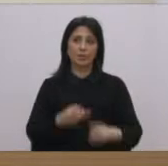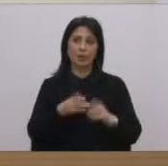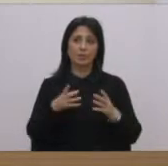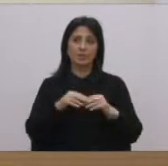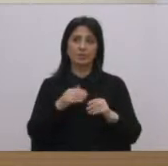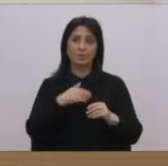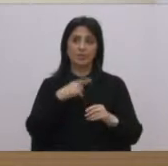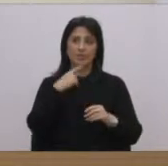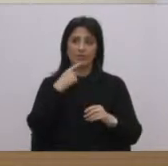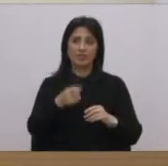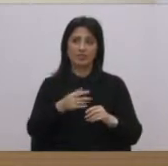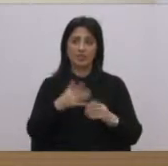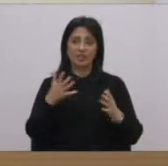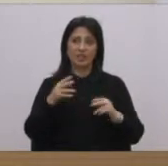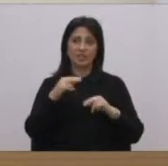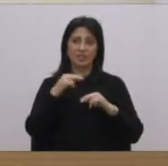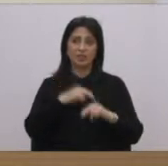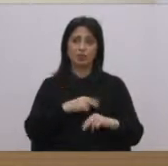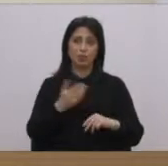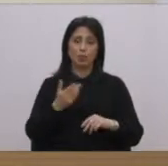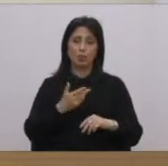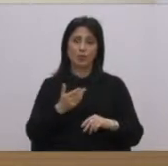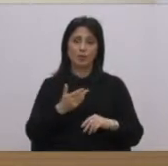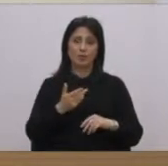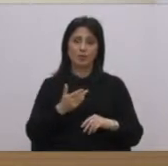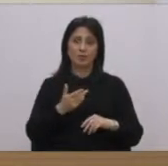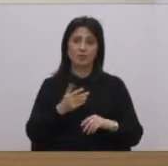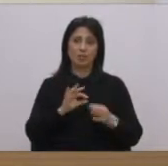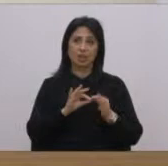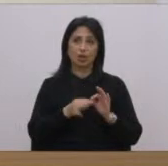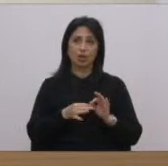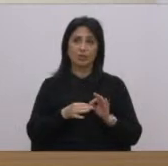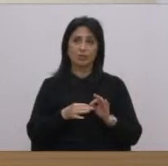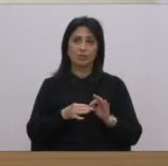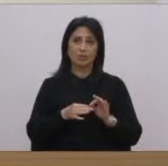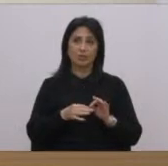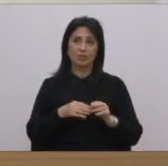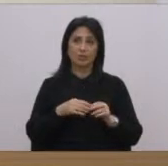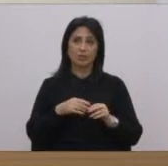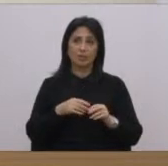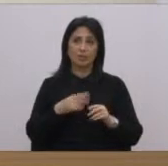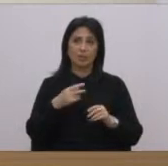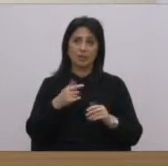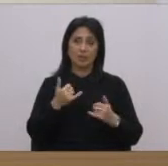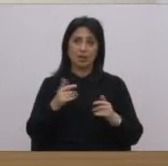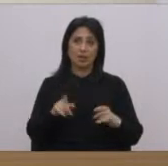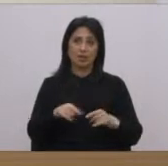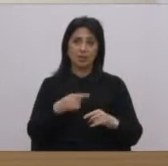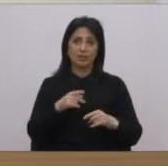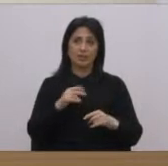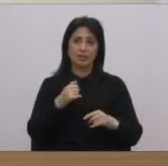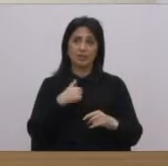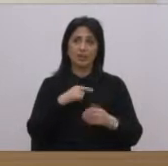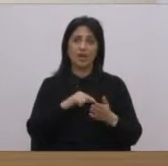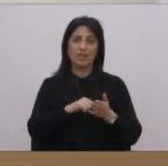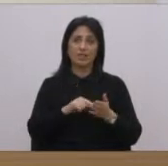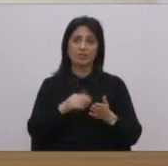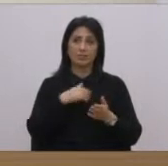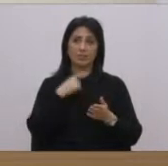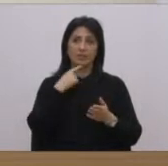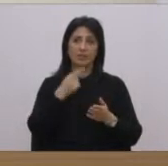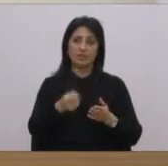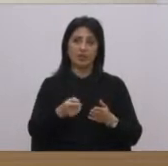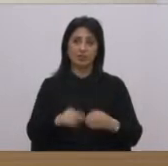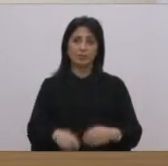ამასთანავე მე მინდა აღნიშნო ის დიდი სამუშაოები, რომელიც კონკრეტულად ჩემს ოლქში ხორციელდება და მე ხაზგასმით მინდა